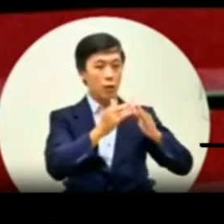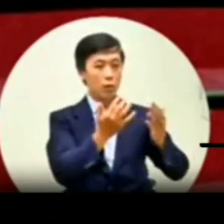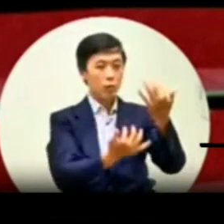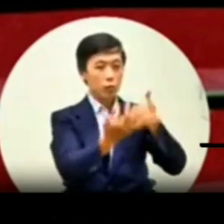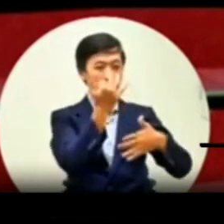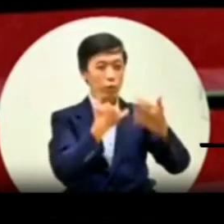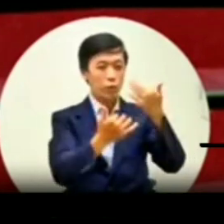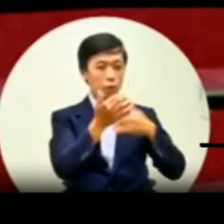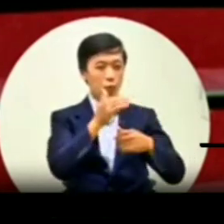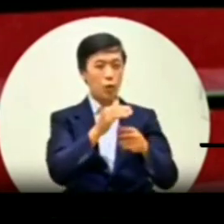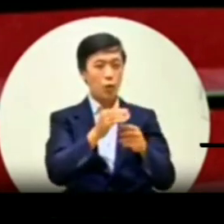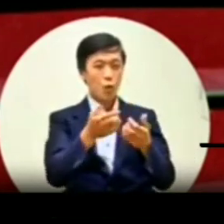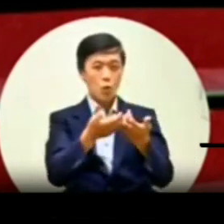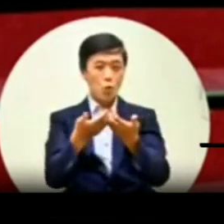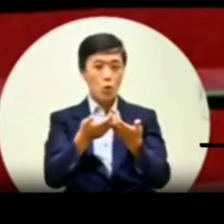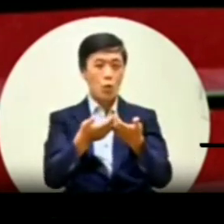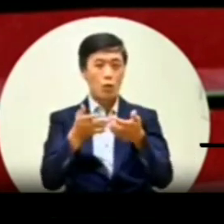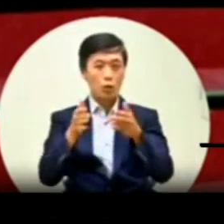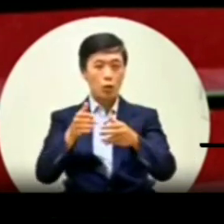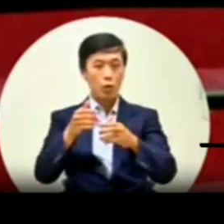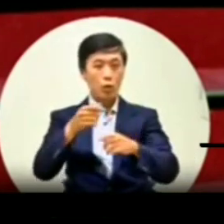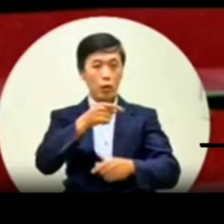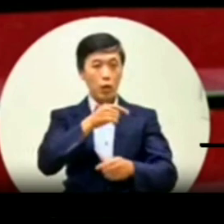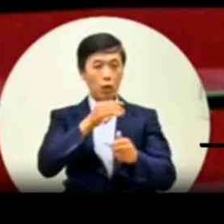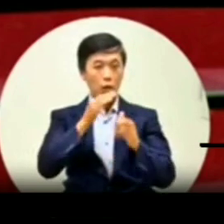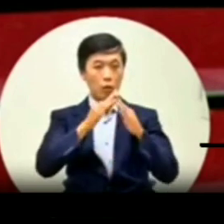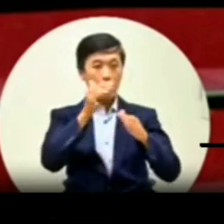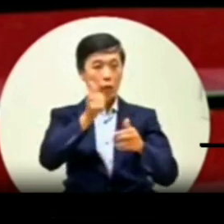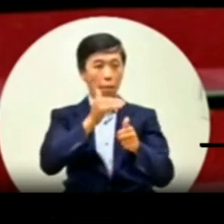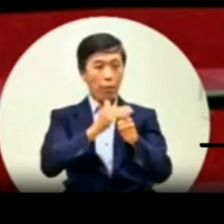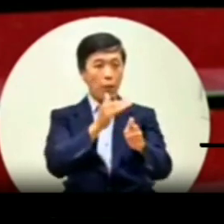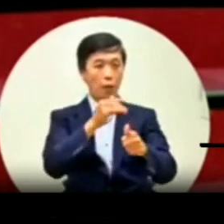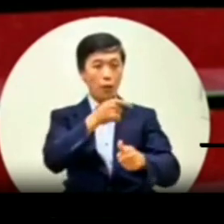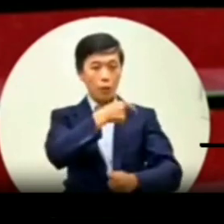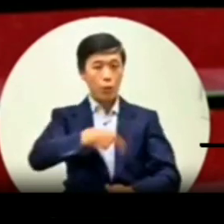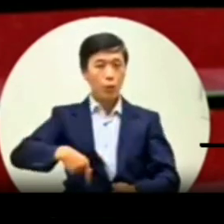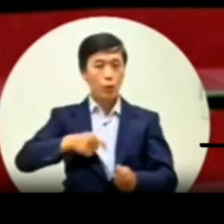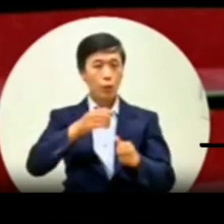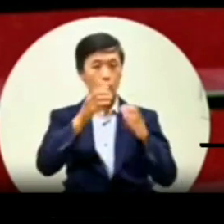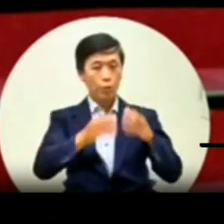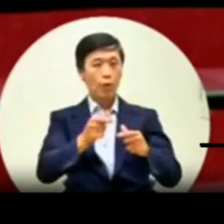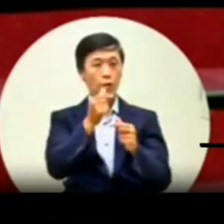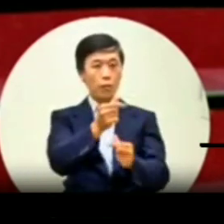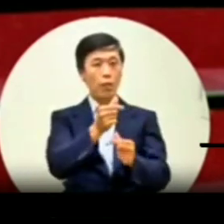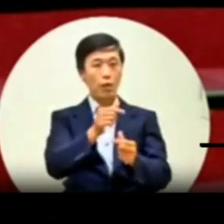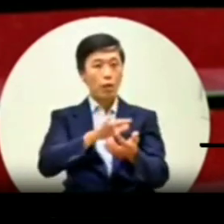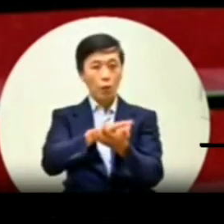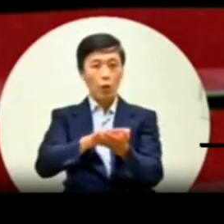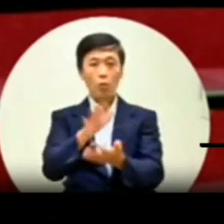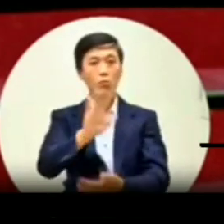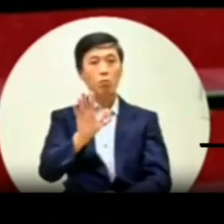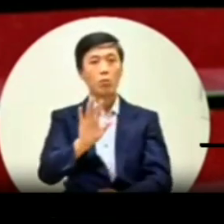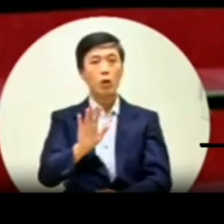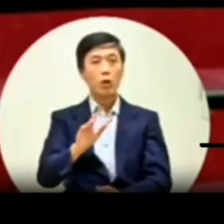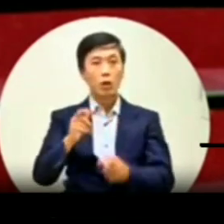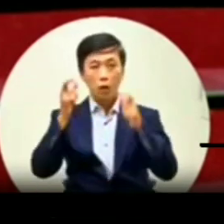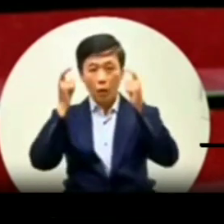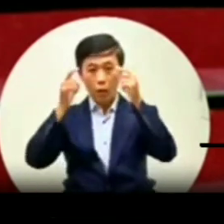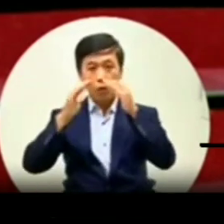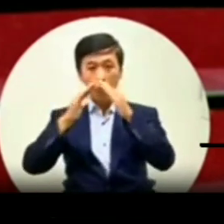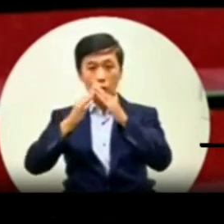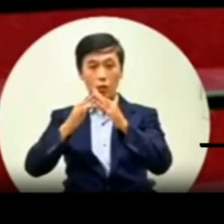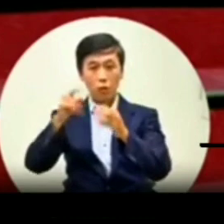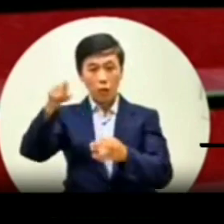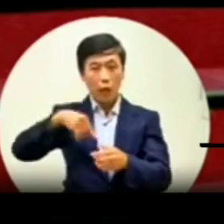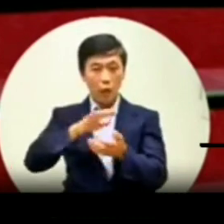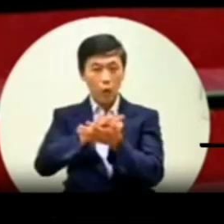把这场的选举办好，不出乱子？哦，拜托这类哈，不是高雄人卖来乱，安